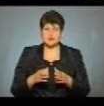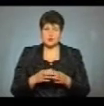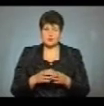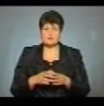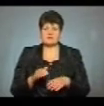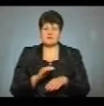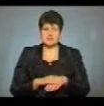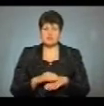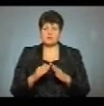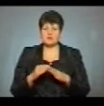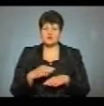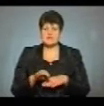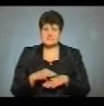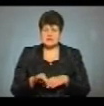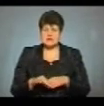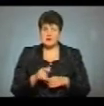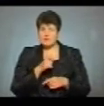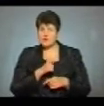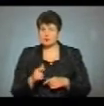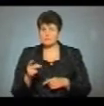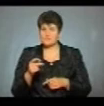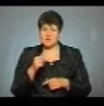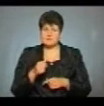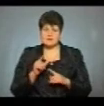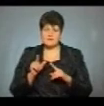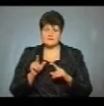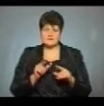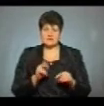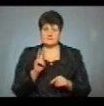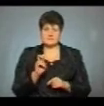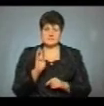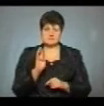домашнього насильства, і протягом півтора місяці вона виїхала на